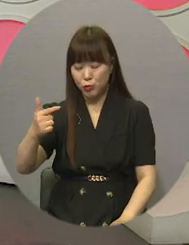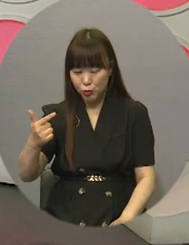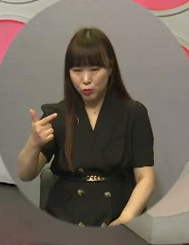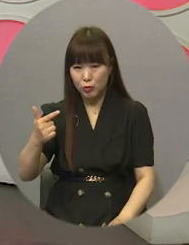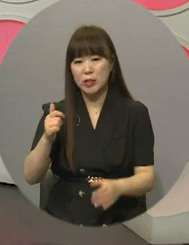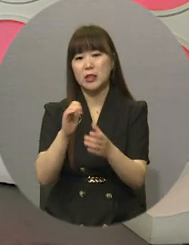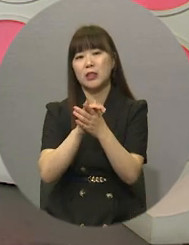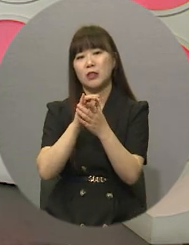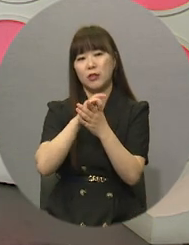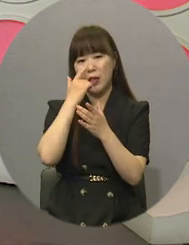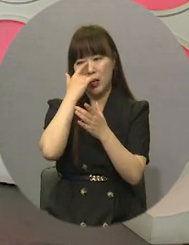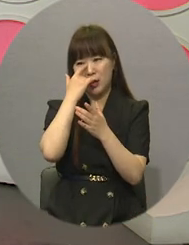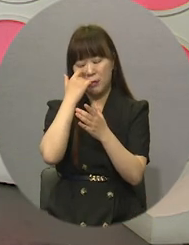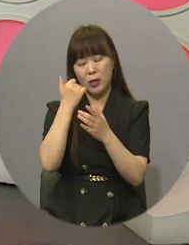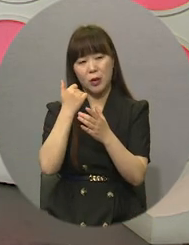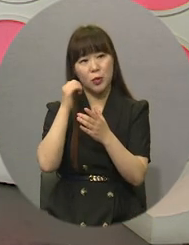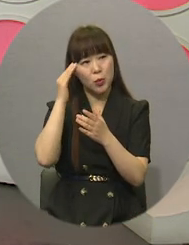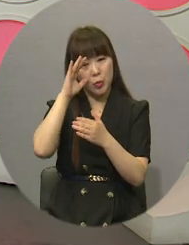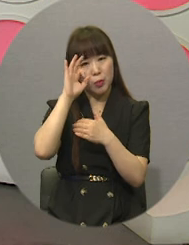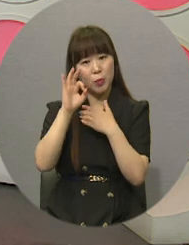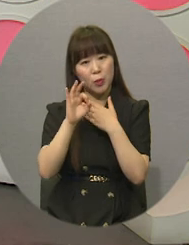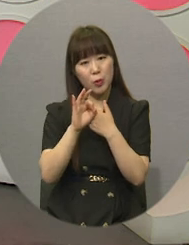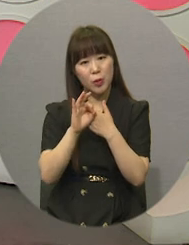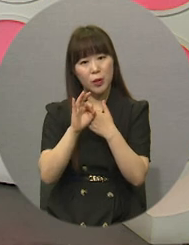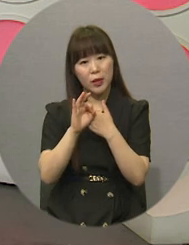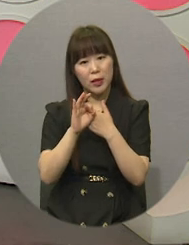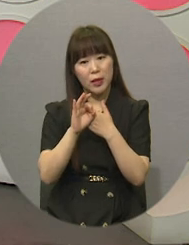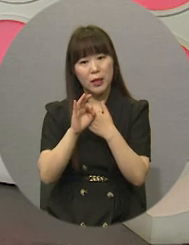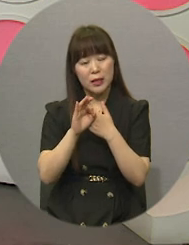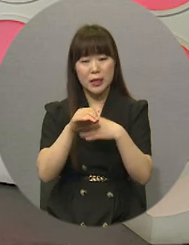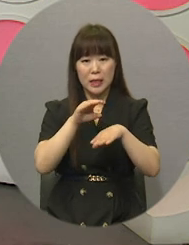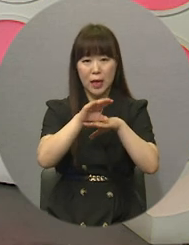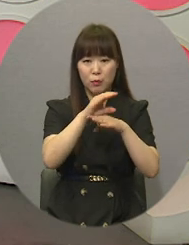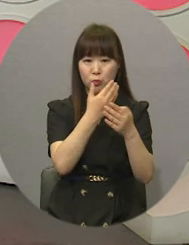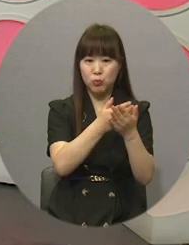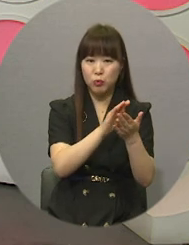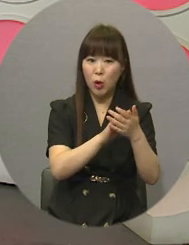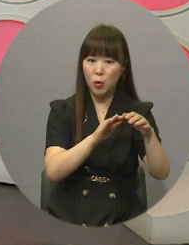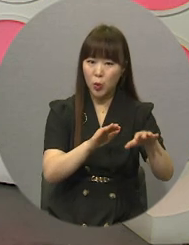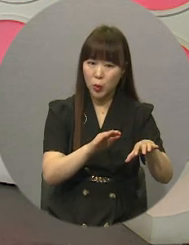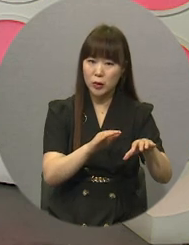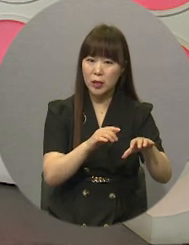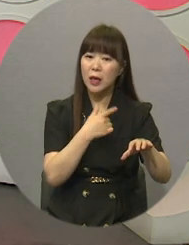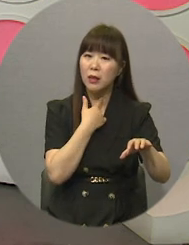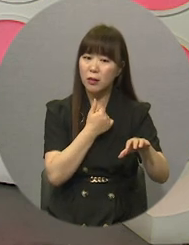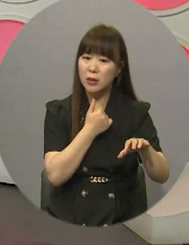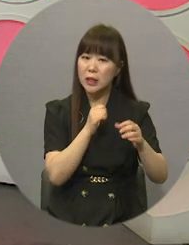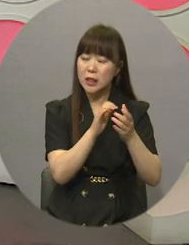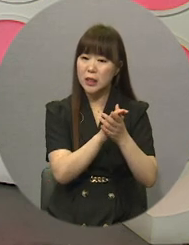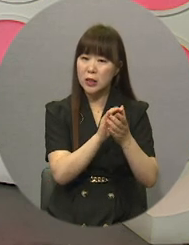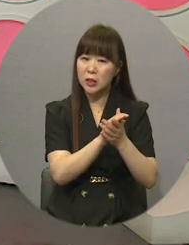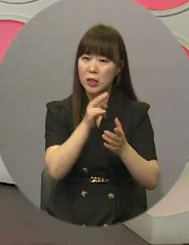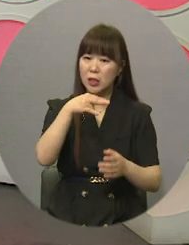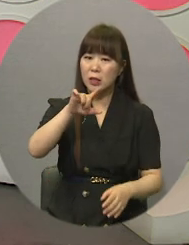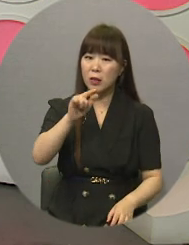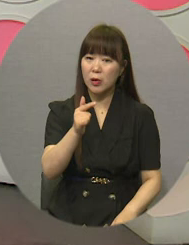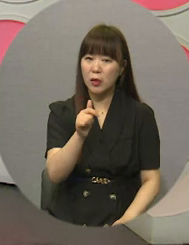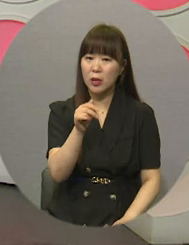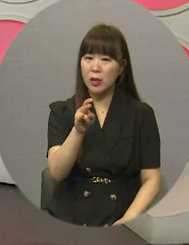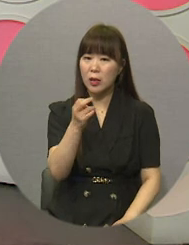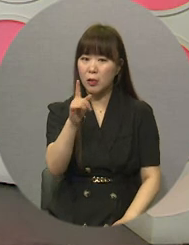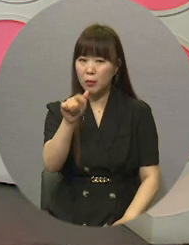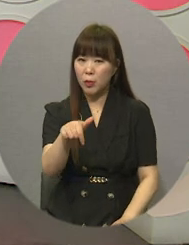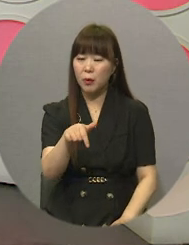친구 아빠가 요즘으로 치면 카센터를 하셨을 이 친구 친구.